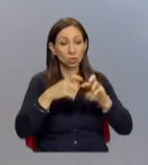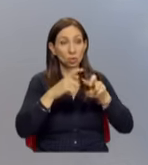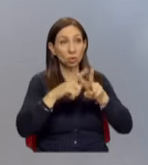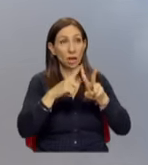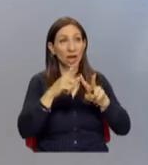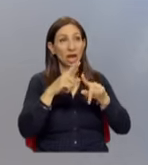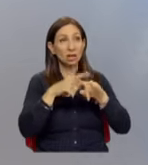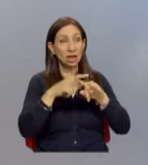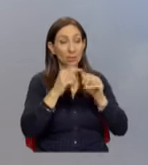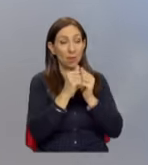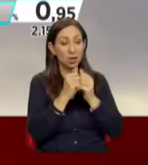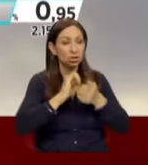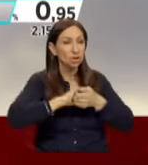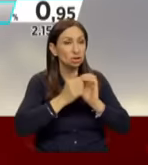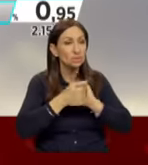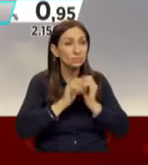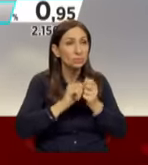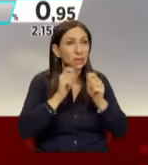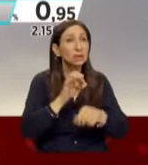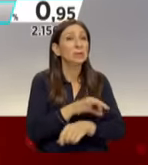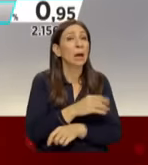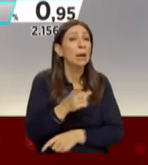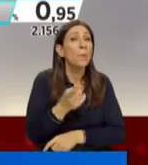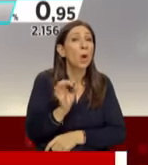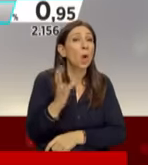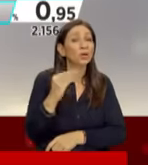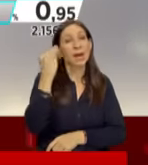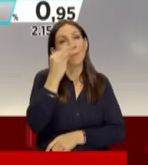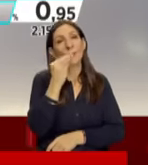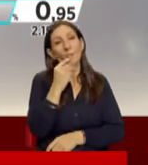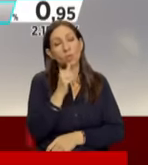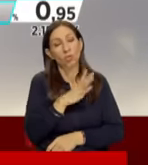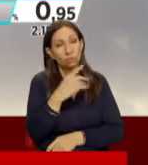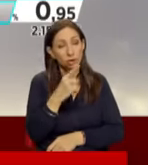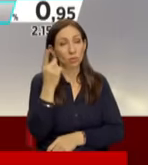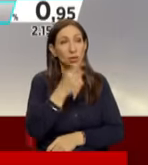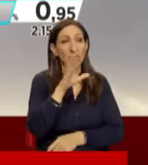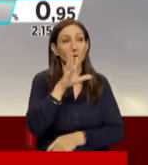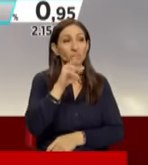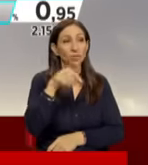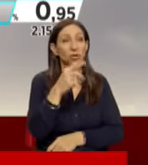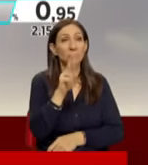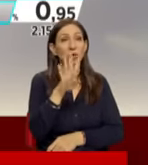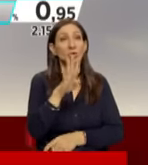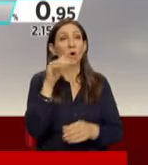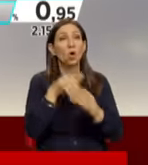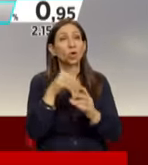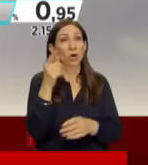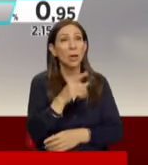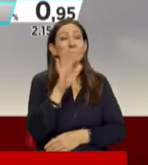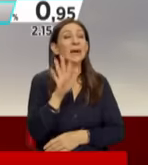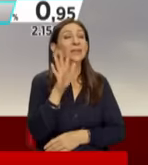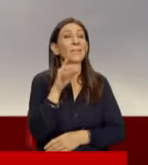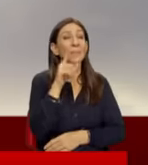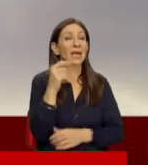birlikte seçim kampanyasını yürüttük. Sarıyer'de niye böyle oldu diye Ekrem İmamoğlu itiraz ederken %53,24'lük oy oranı.